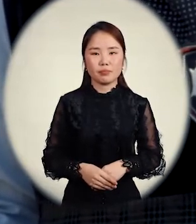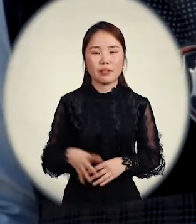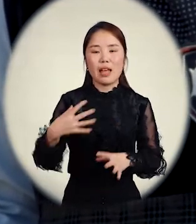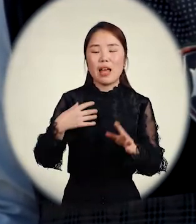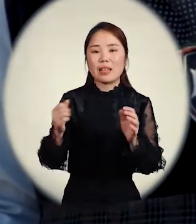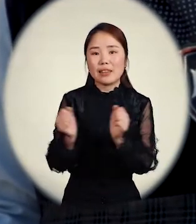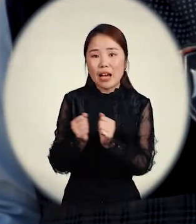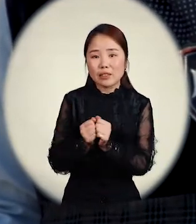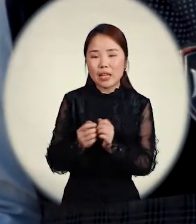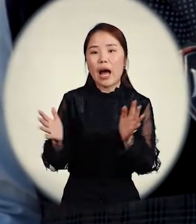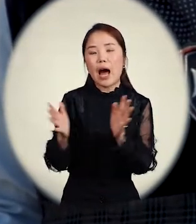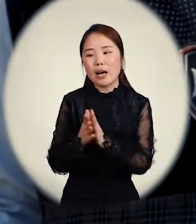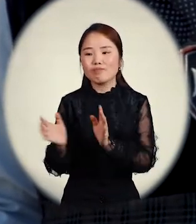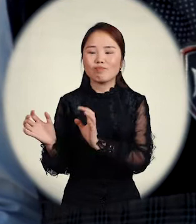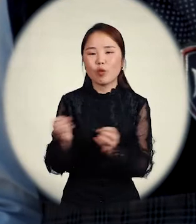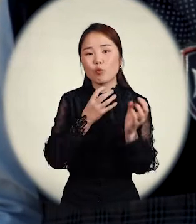Нэцтэйгээ ажиллалтай байх.